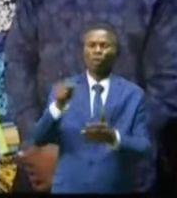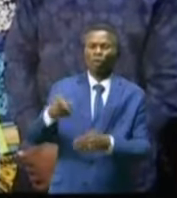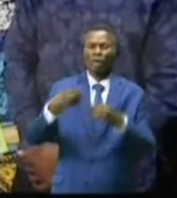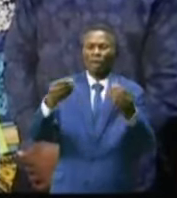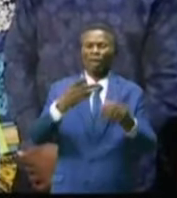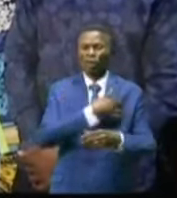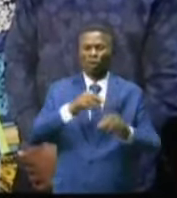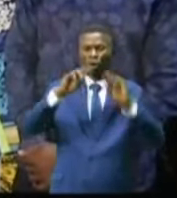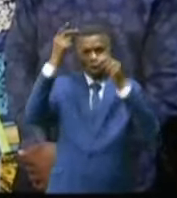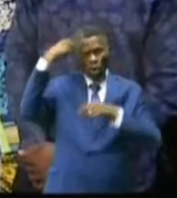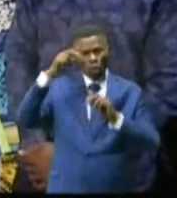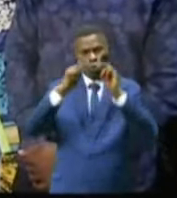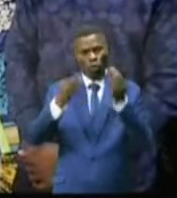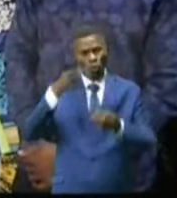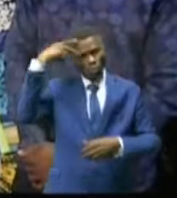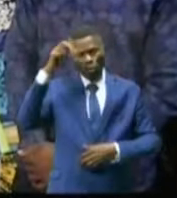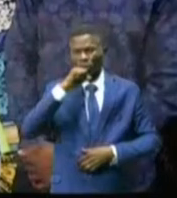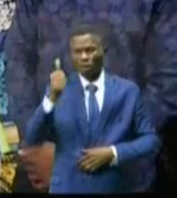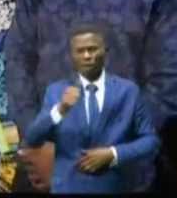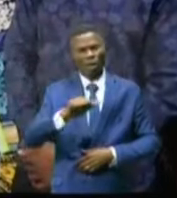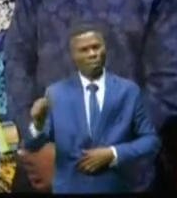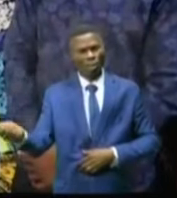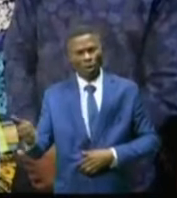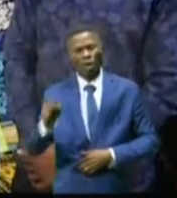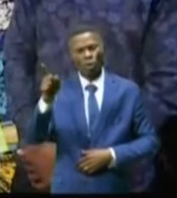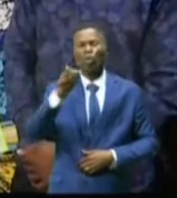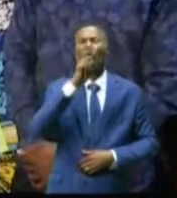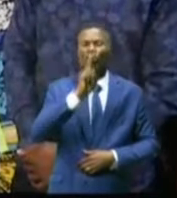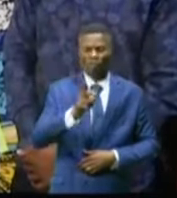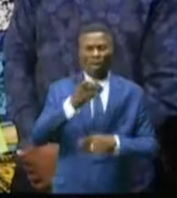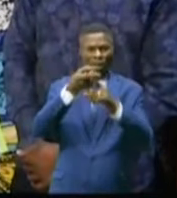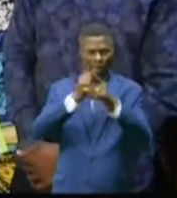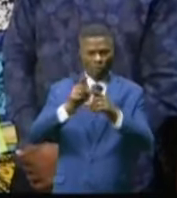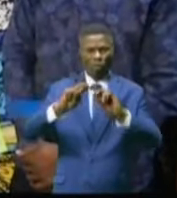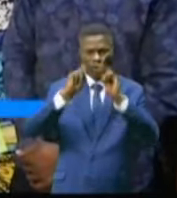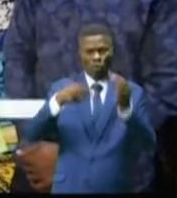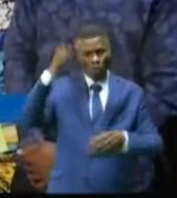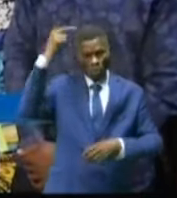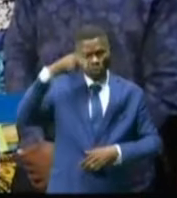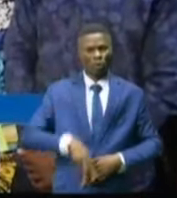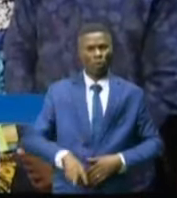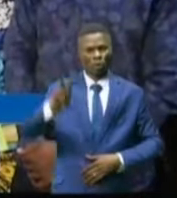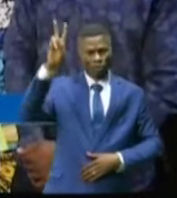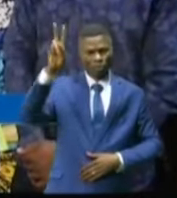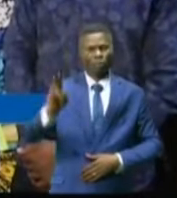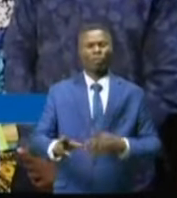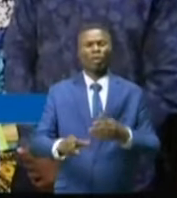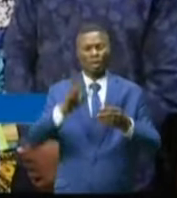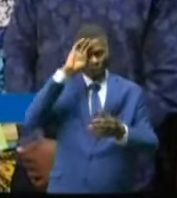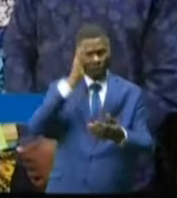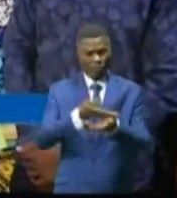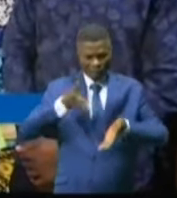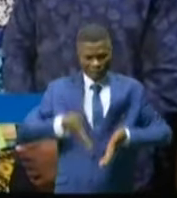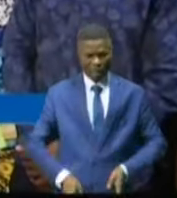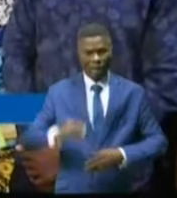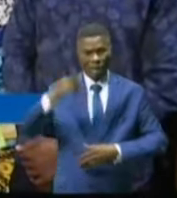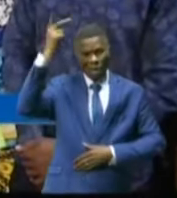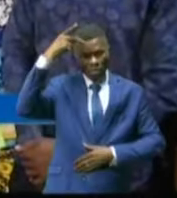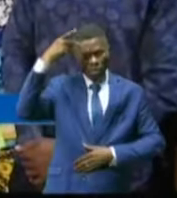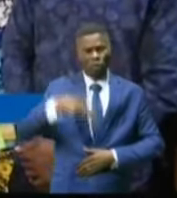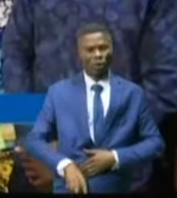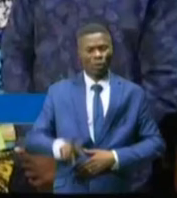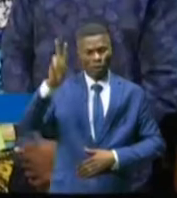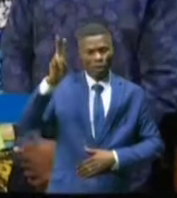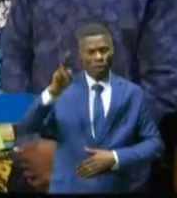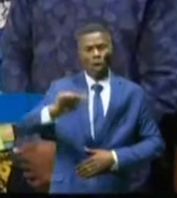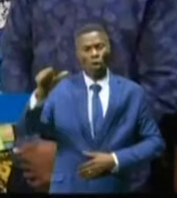d'autres identités politiques, alors qu'il est véritablement un tshisekédiste, un fils maison. Et d'ailleurs, pour ceux qui